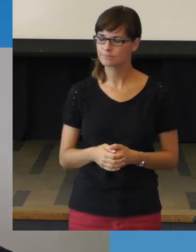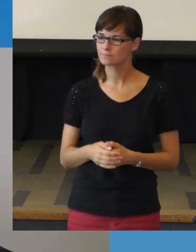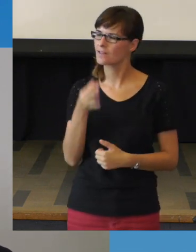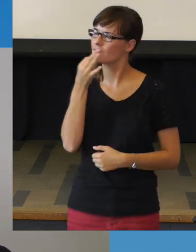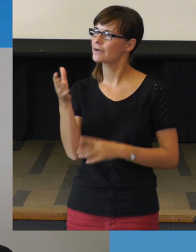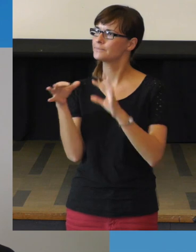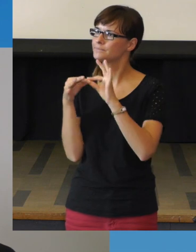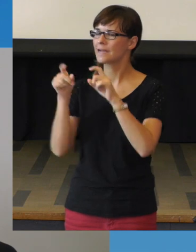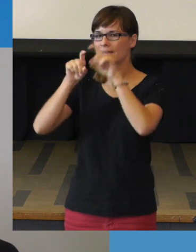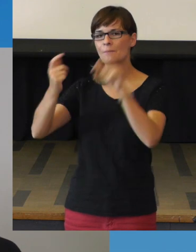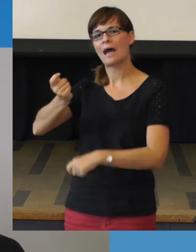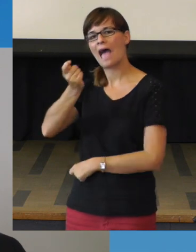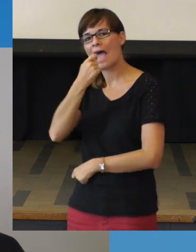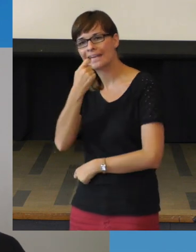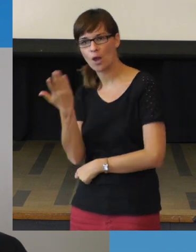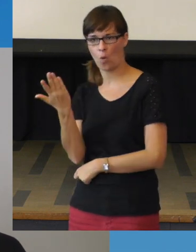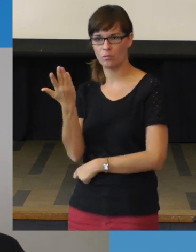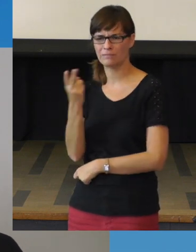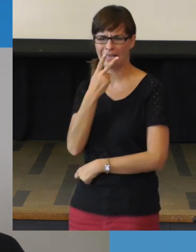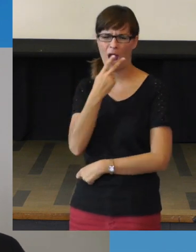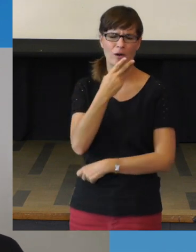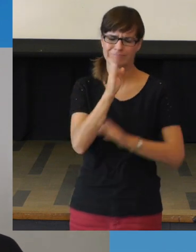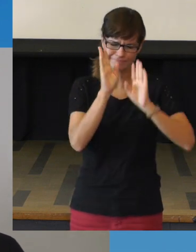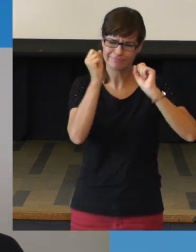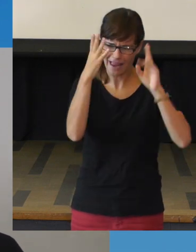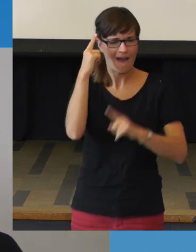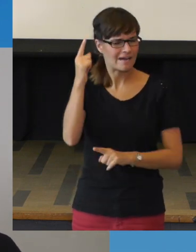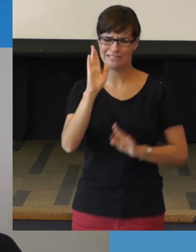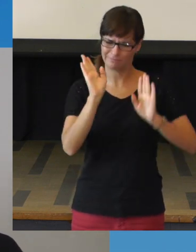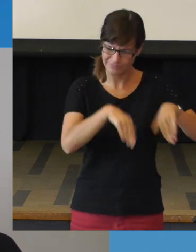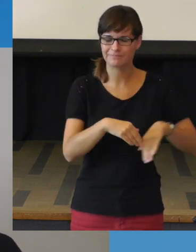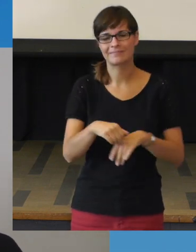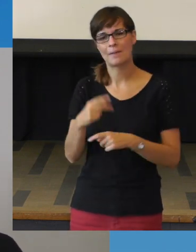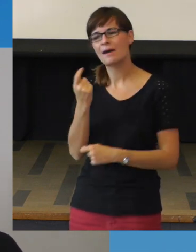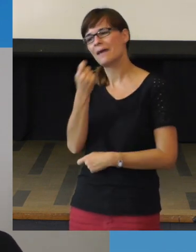Ernährung. Also vom Rauchen will ich jetzt gar nicht reden. Nee, das ist keine gute Idee.